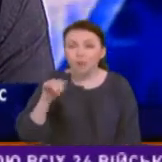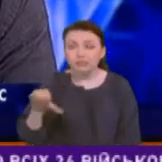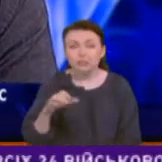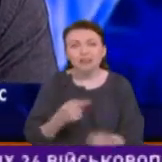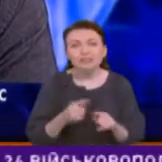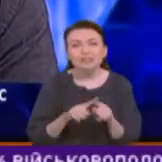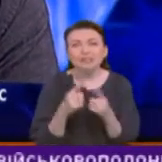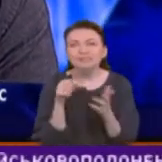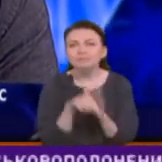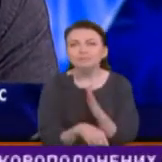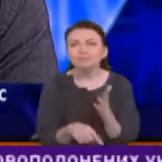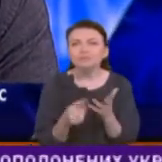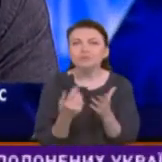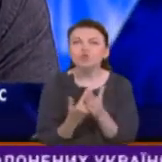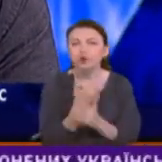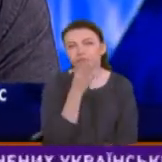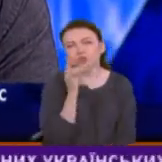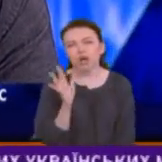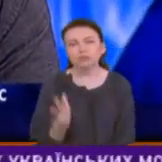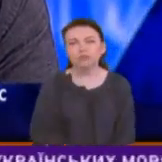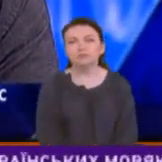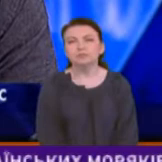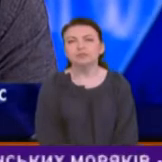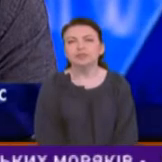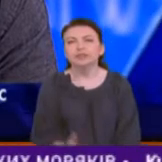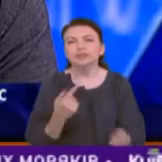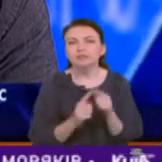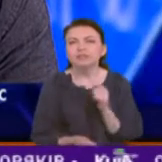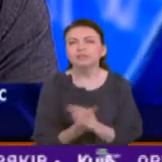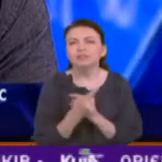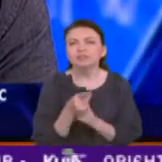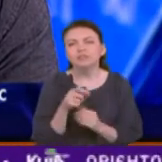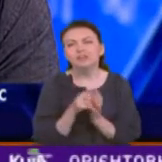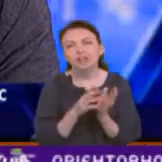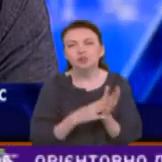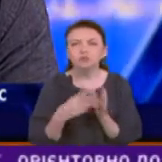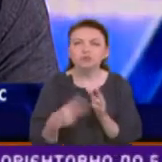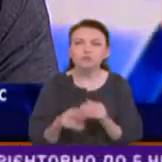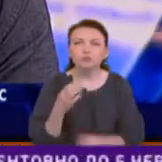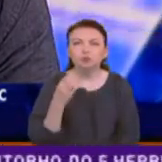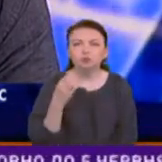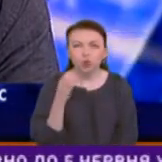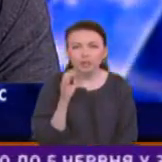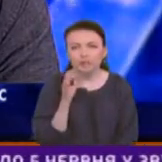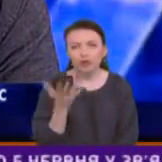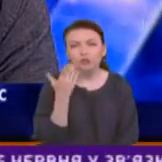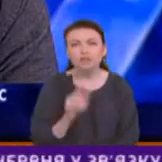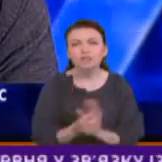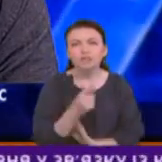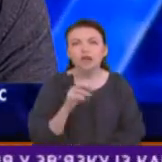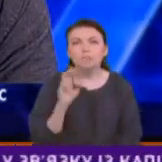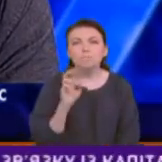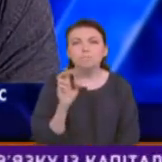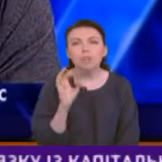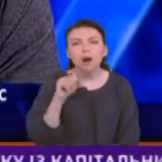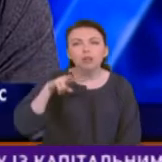саме поняття нового часу, це з'явилося в 19-20 столітті, коли з'явилися балканські церкви, кожен автокефалію